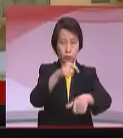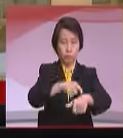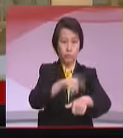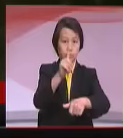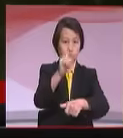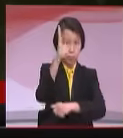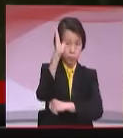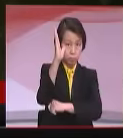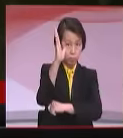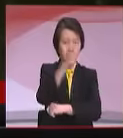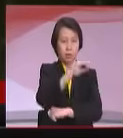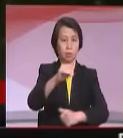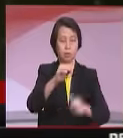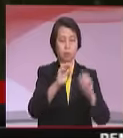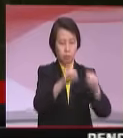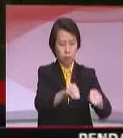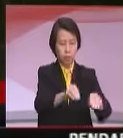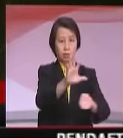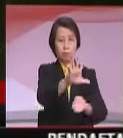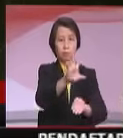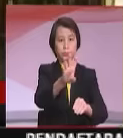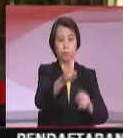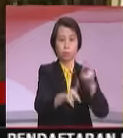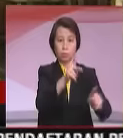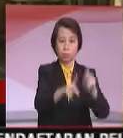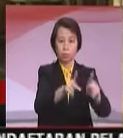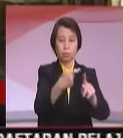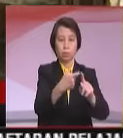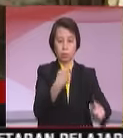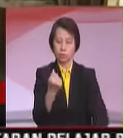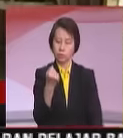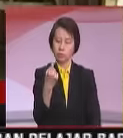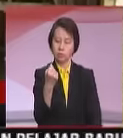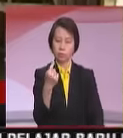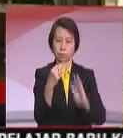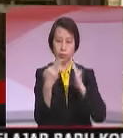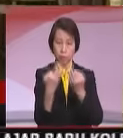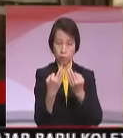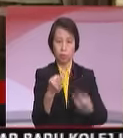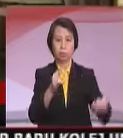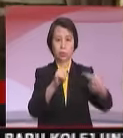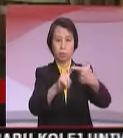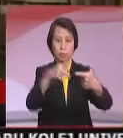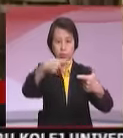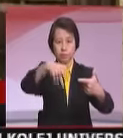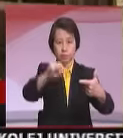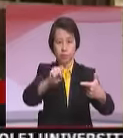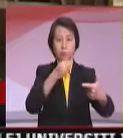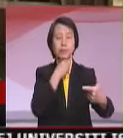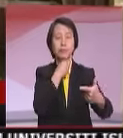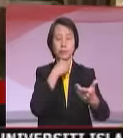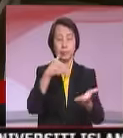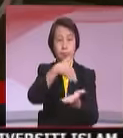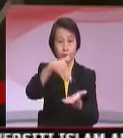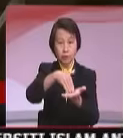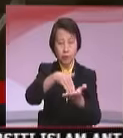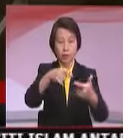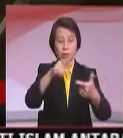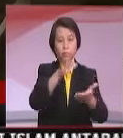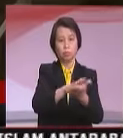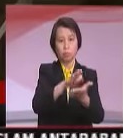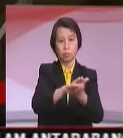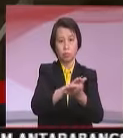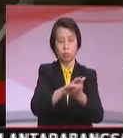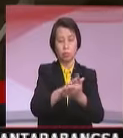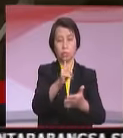tengah hari tadi bagi menempatkan 54 penduduk daripada 11 keluarga. Sementara itu, di daerah Perak Tengah, PPS Sekolah